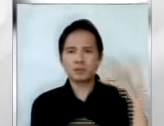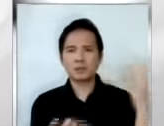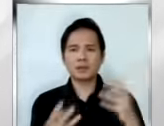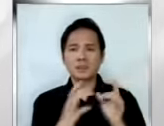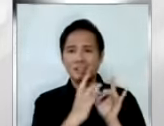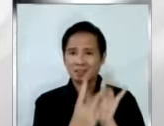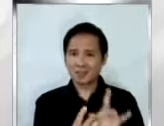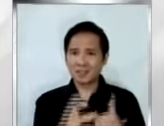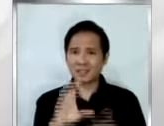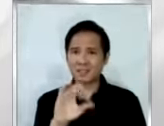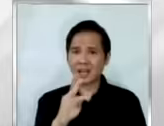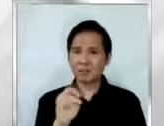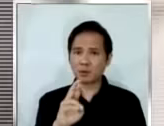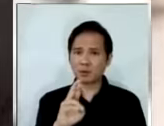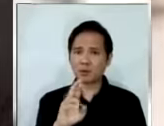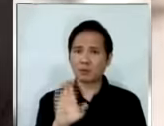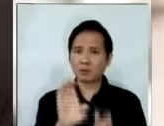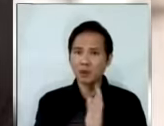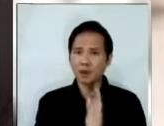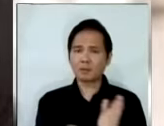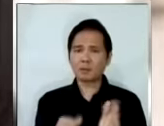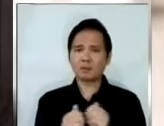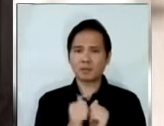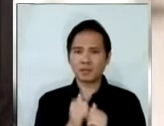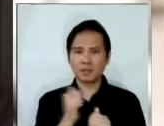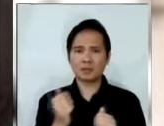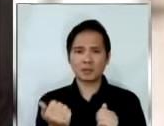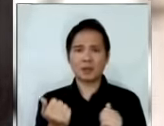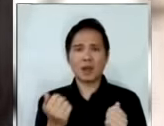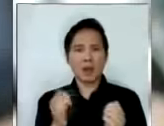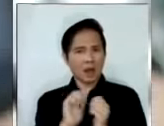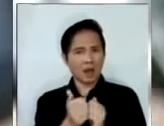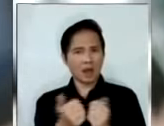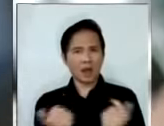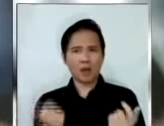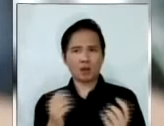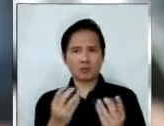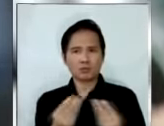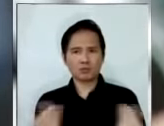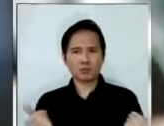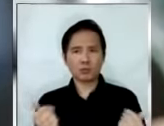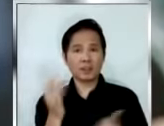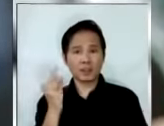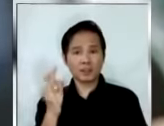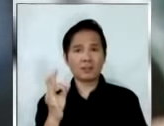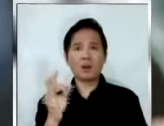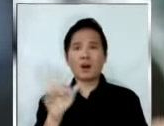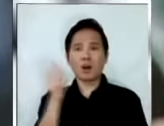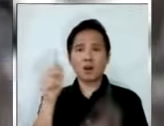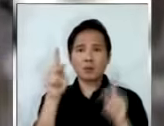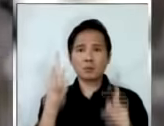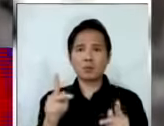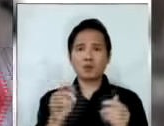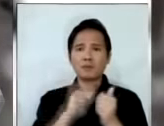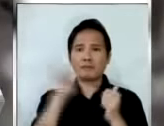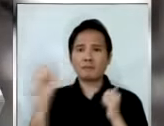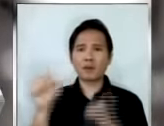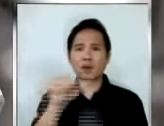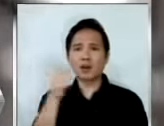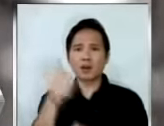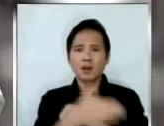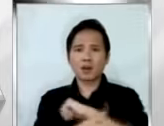ang subject mo is nasa ibang bansa. Sabi ni Secretary Guevara, ang mga ganitong banta sa social media, sakop daw